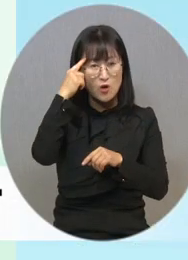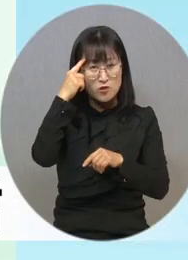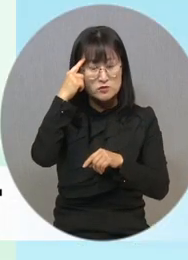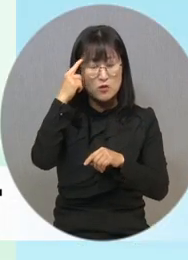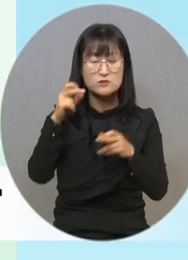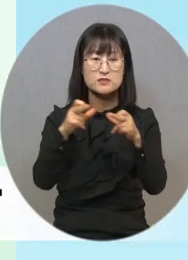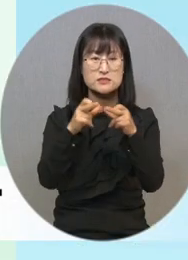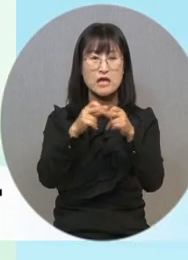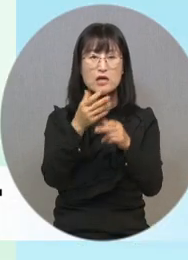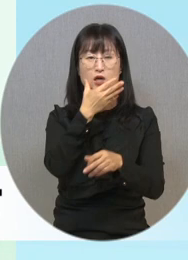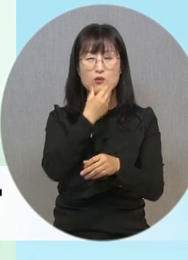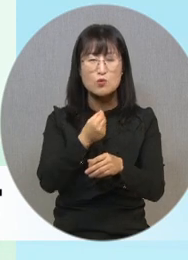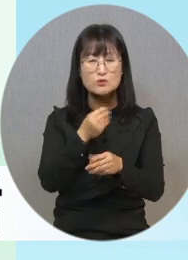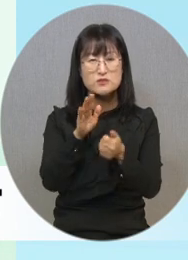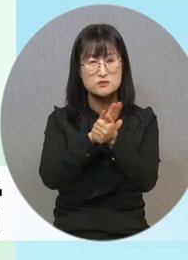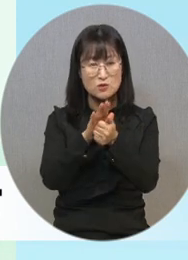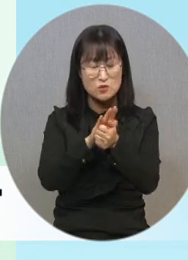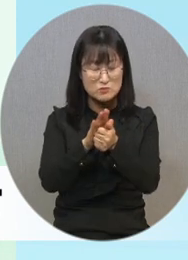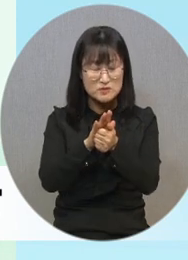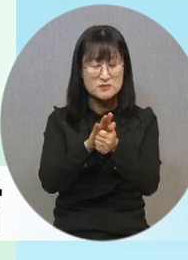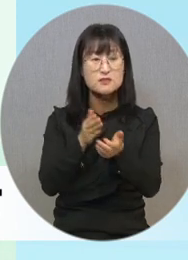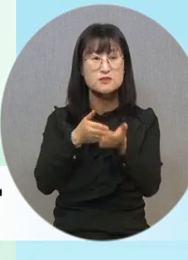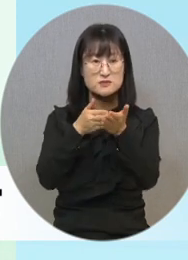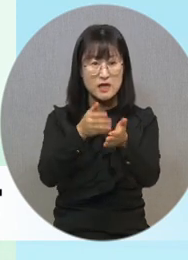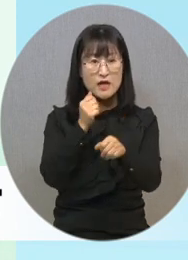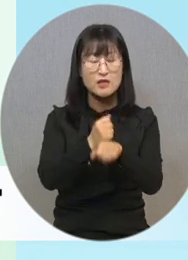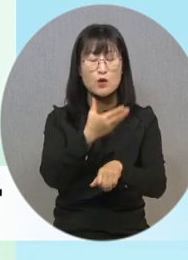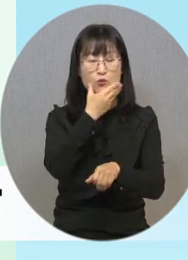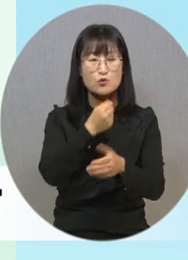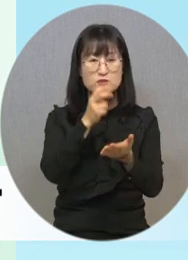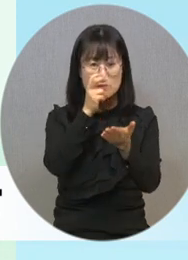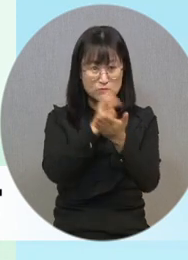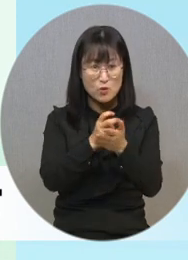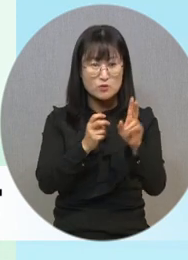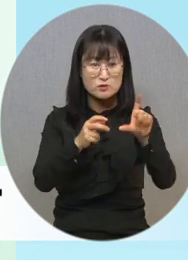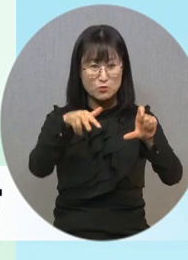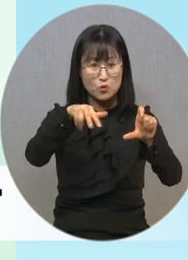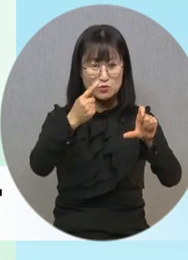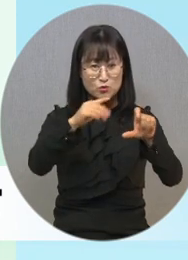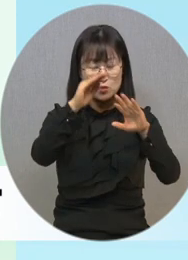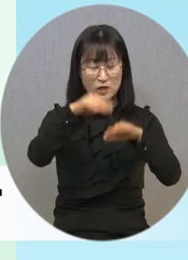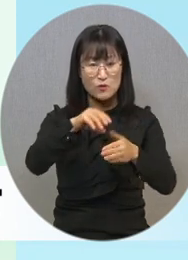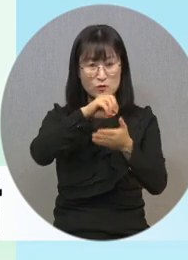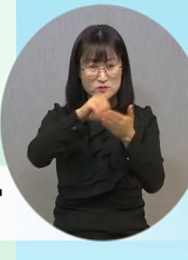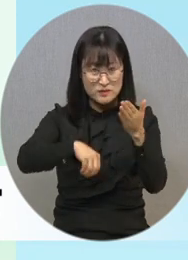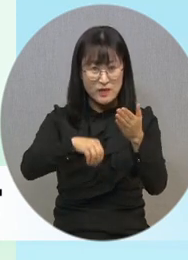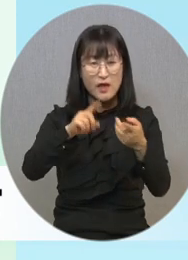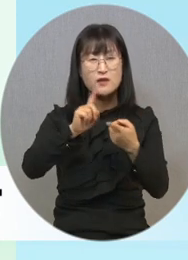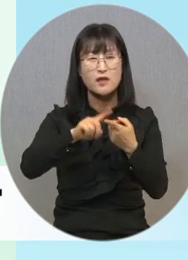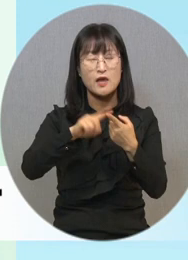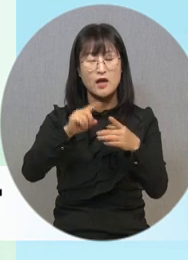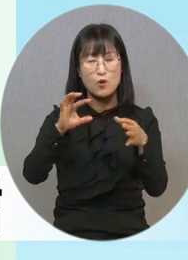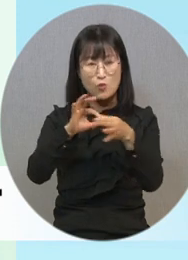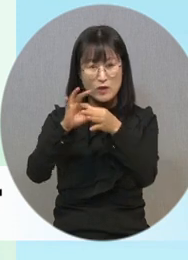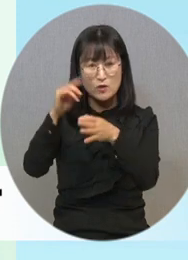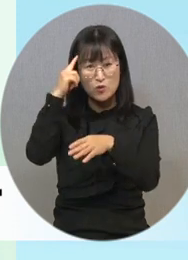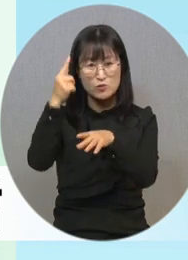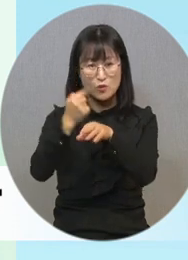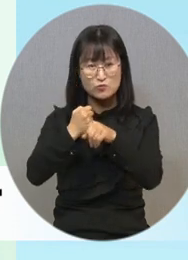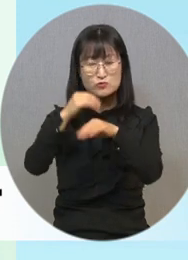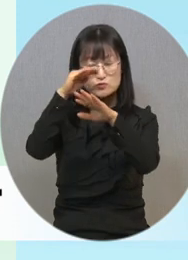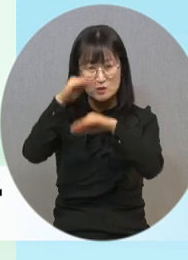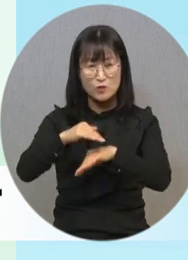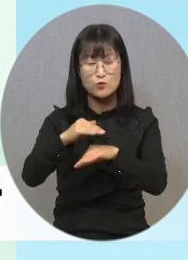복재 서비스를 제안해온 장애인 복지법 제 15조의 관련 조항이 삭제됨에 따른 관련 연구 보고서도 포함되